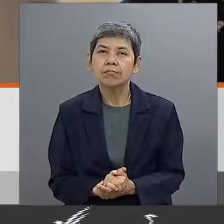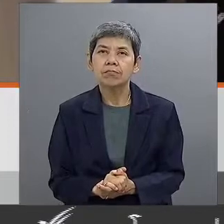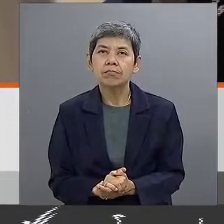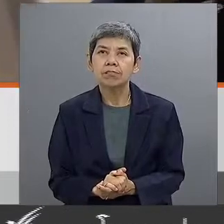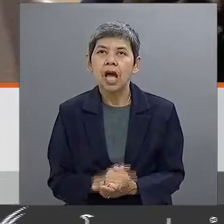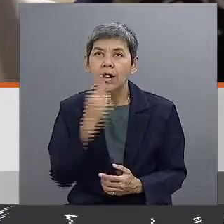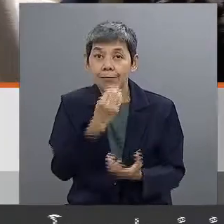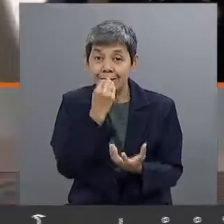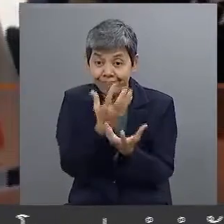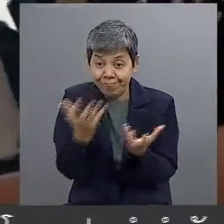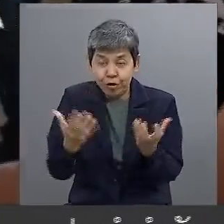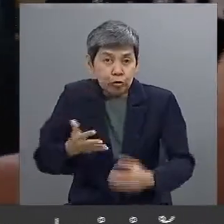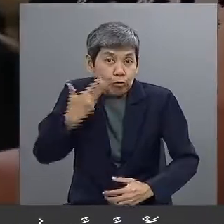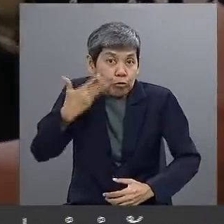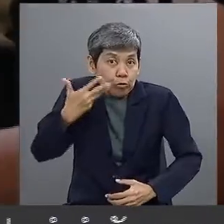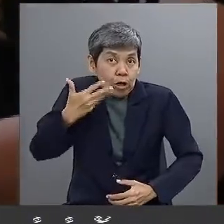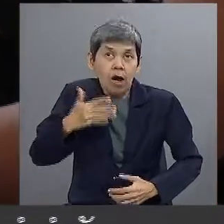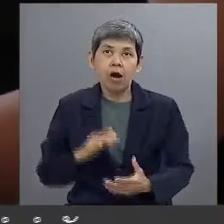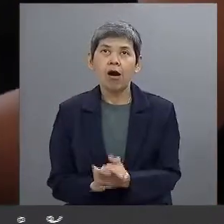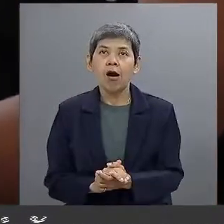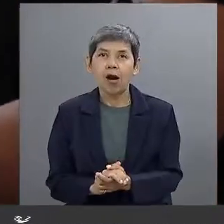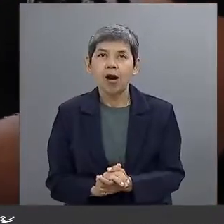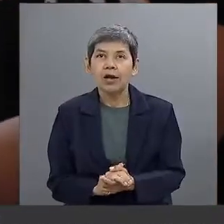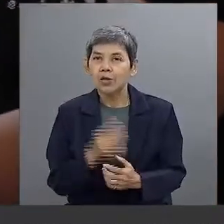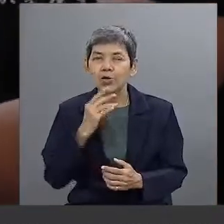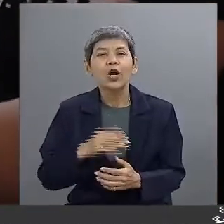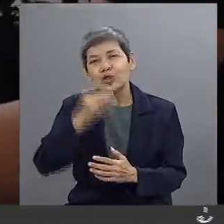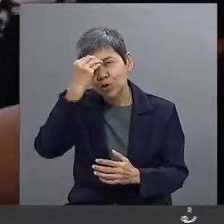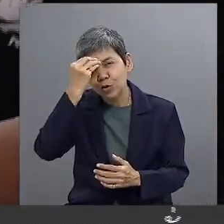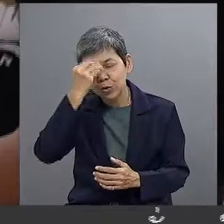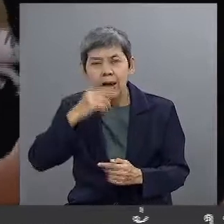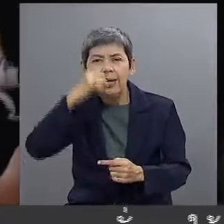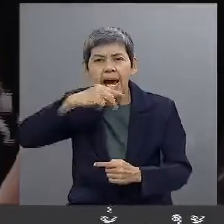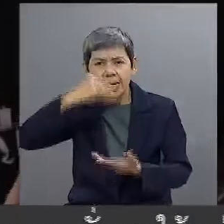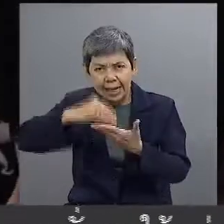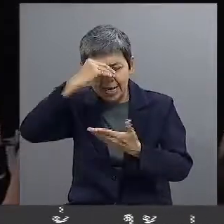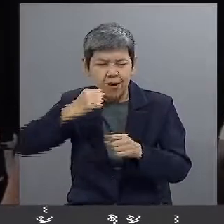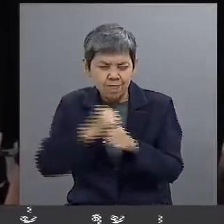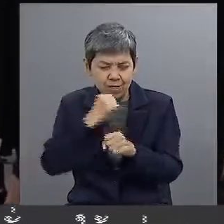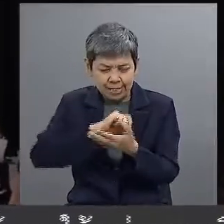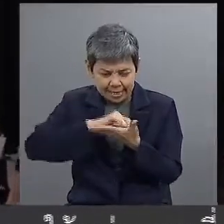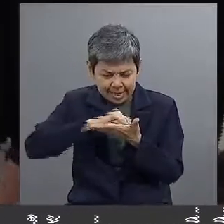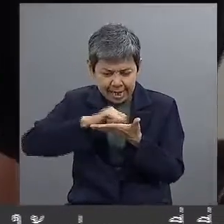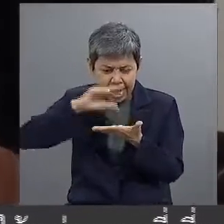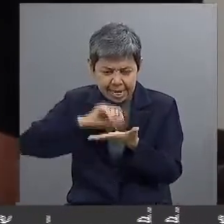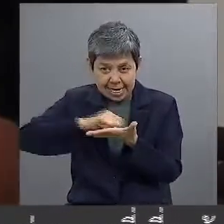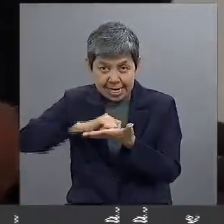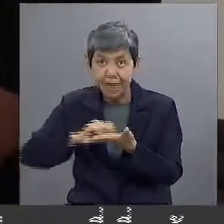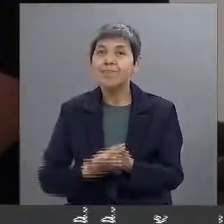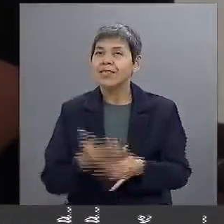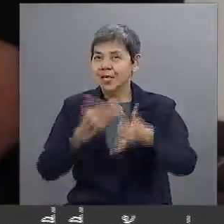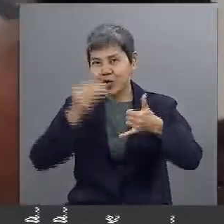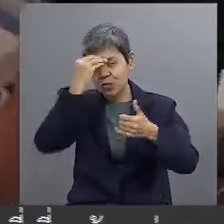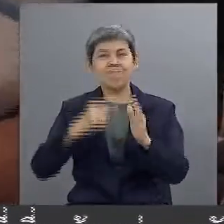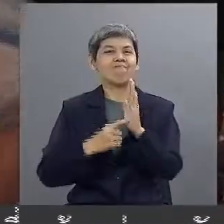ผ็ดของผมครับ จากคนญี่ปุ่นที่เรียนภาษาไทยและฝึกด้วยการเขียนบันทึกตอนนี้คุณอิซากะเป็นตัวแทนชาวต่างช